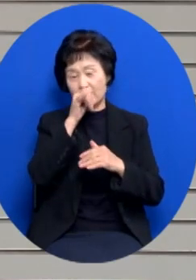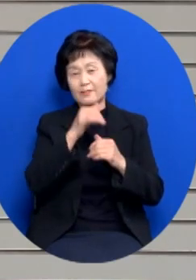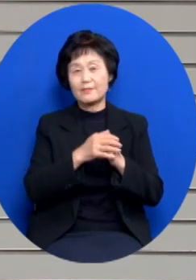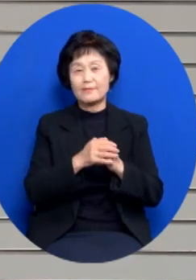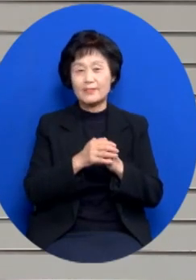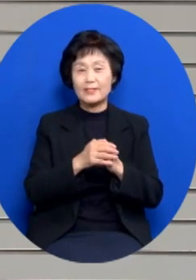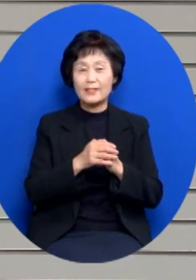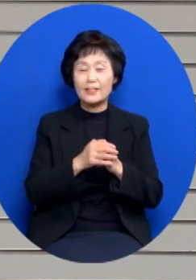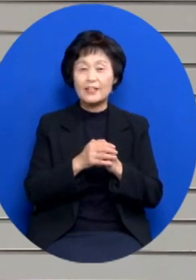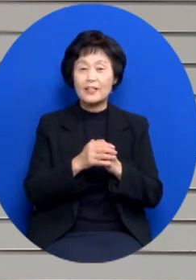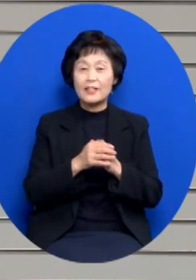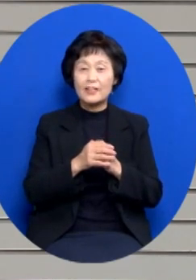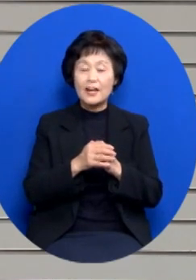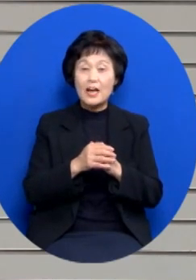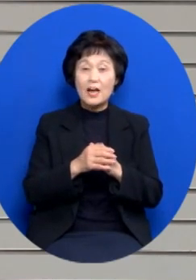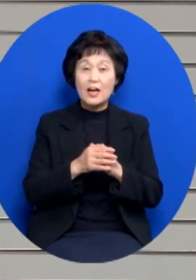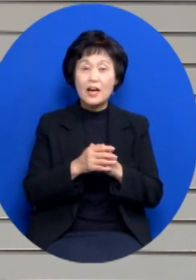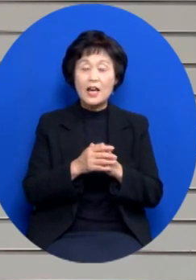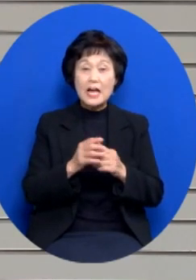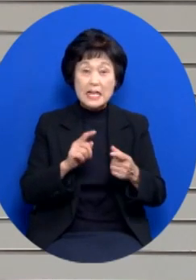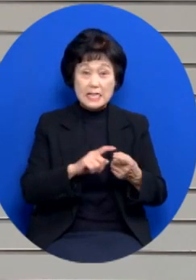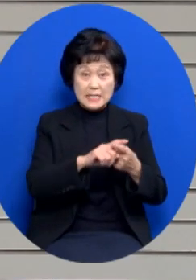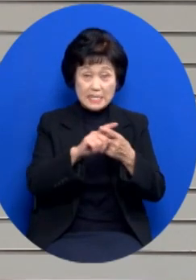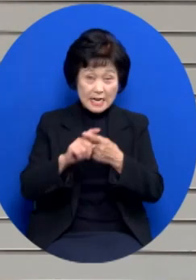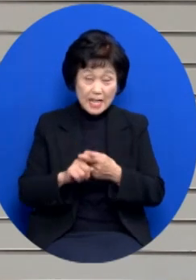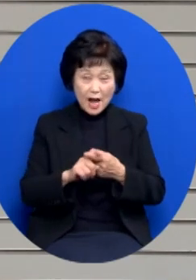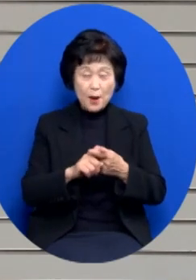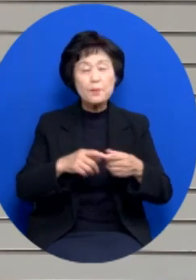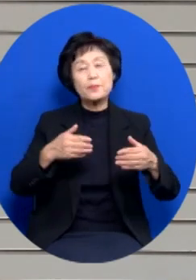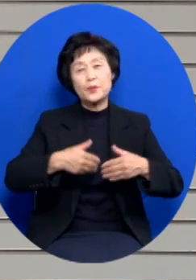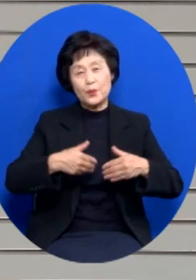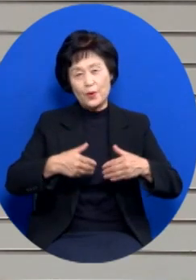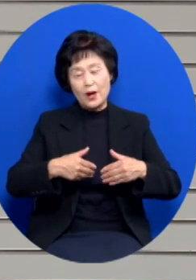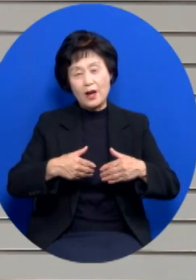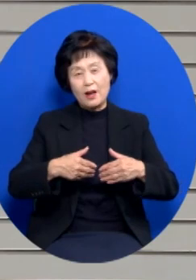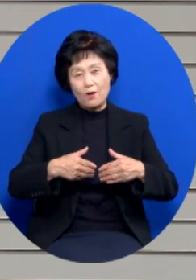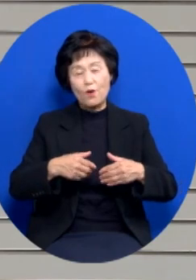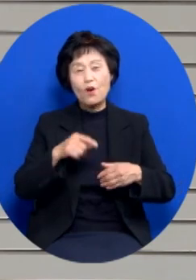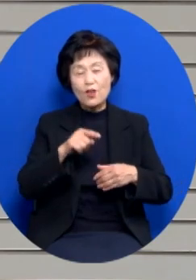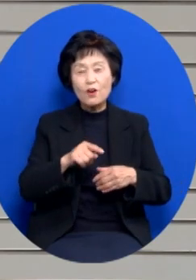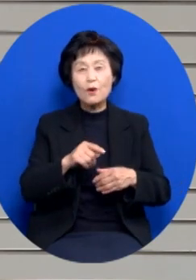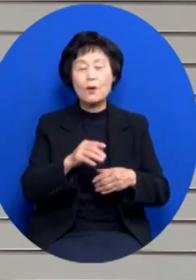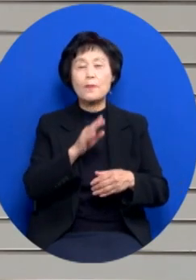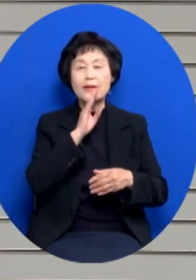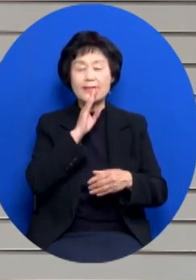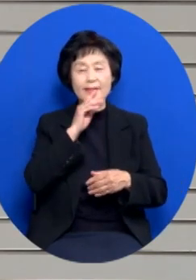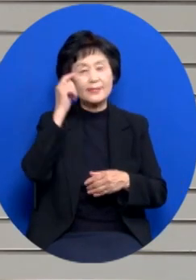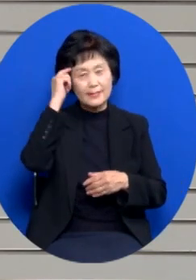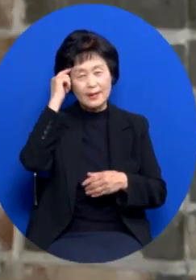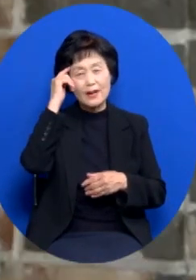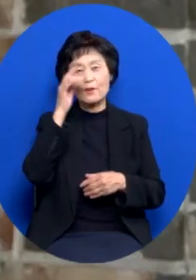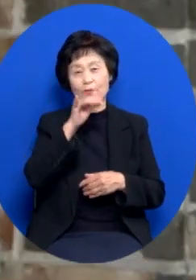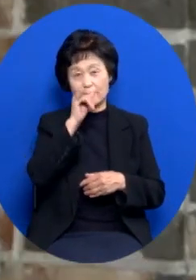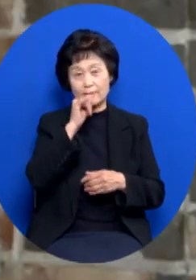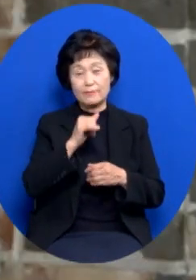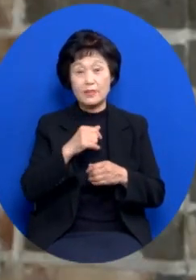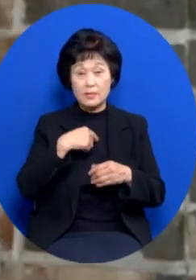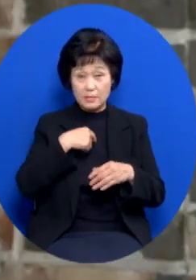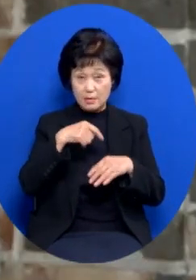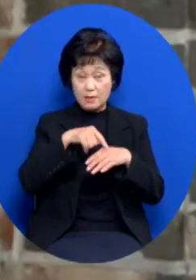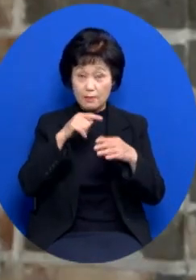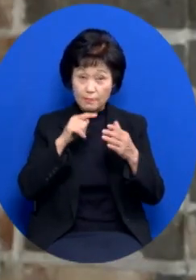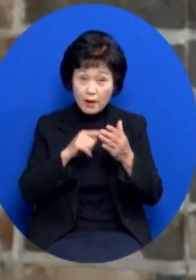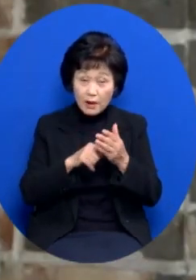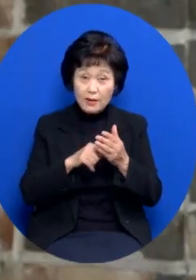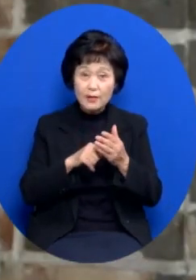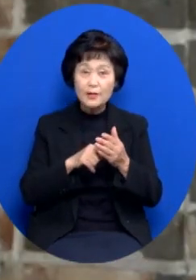끌어가진 않지만 아까 말한 것처럼 연합운동은 필요하고 또 그렇게 하는 것이 옳다는 생각을 하고 있습니다. 그리고 저희 마음은